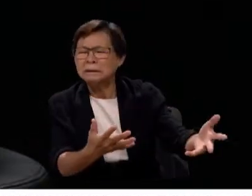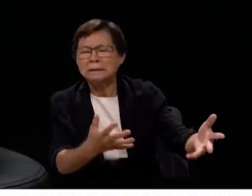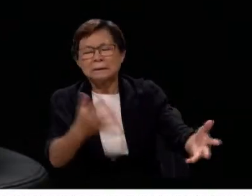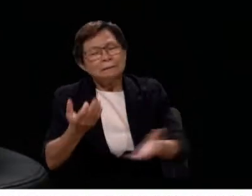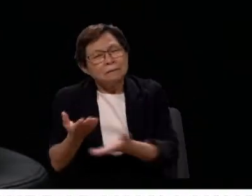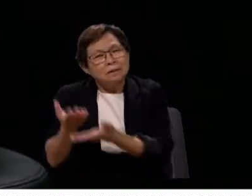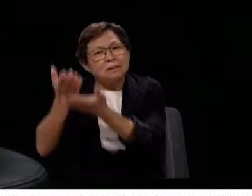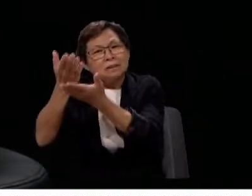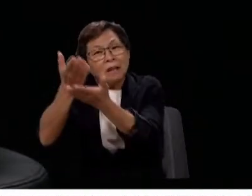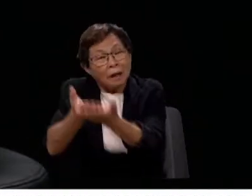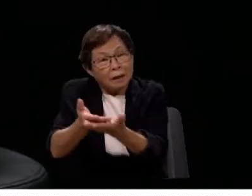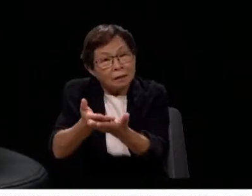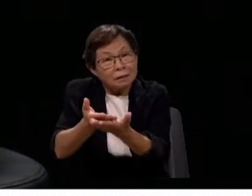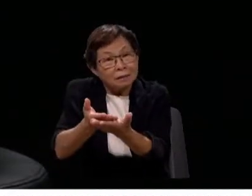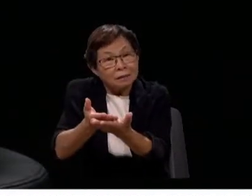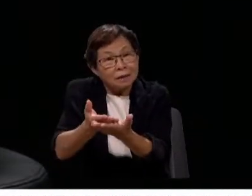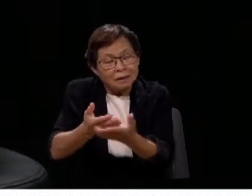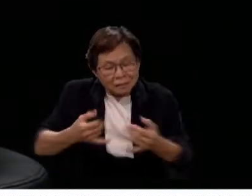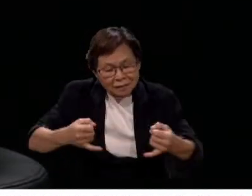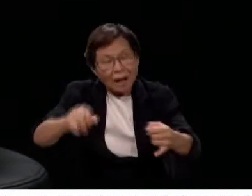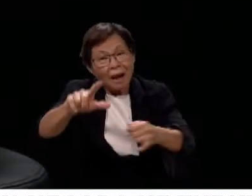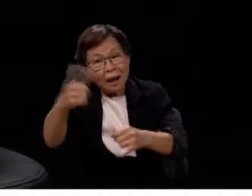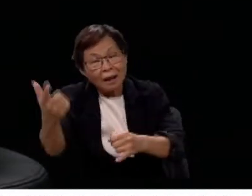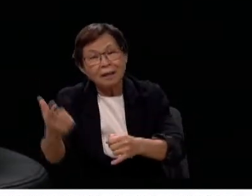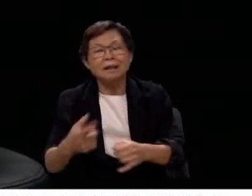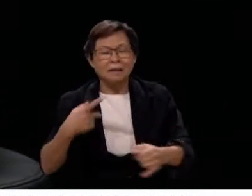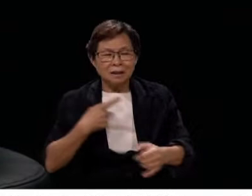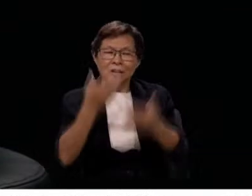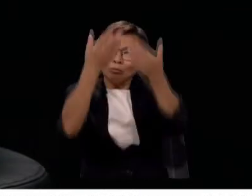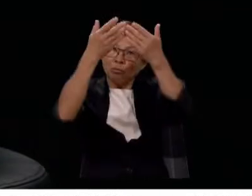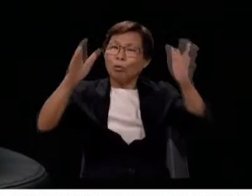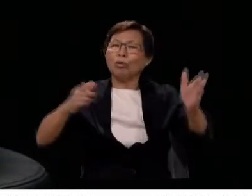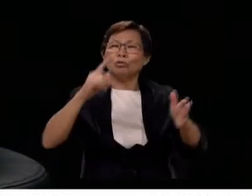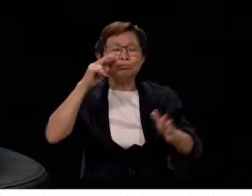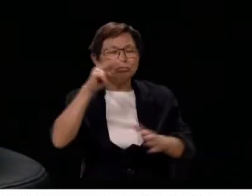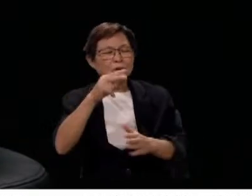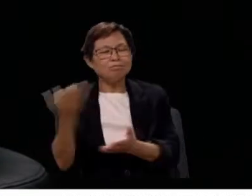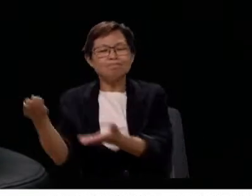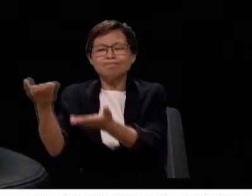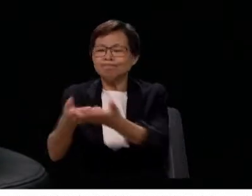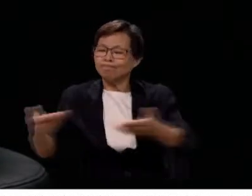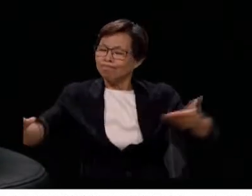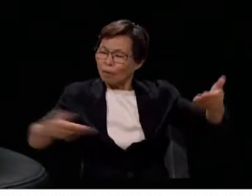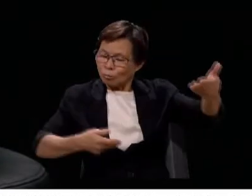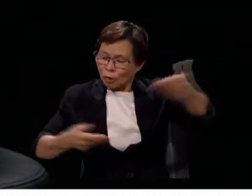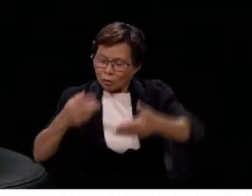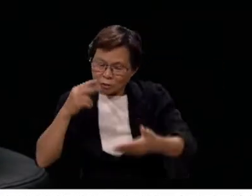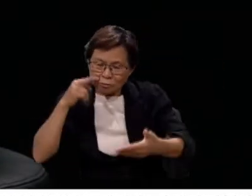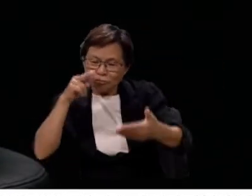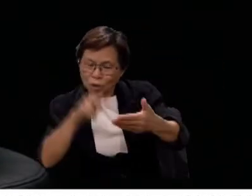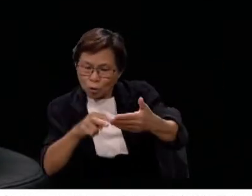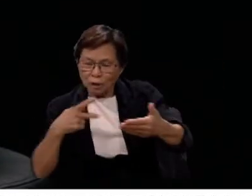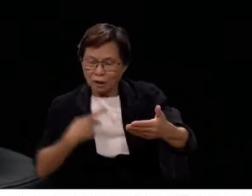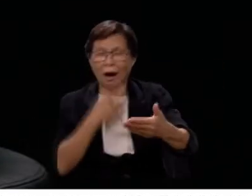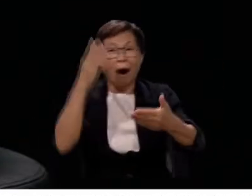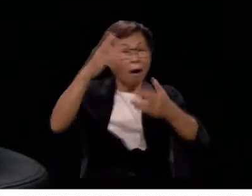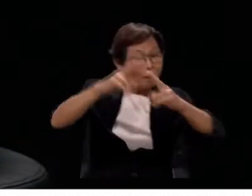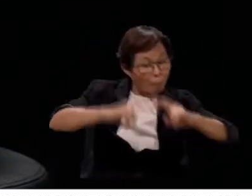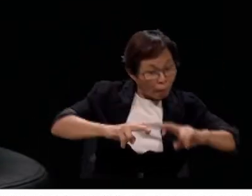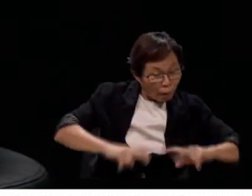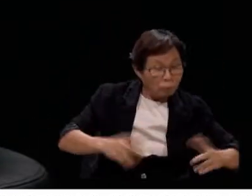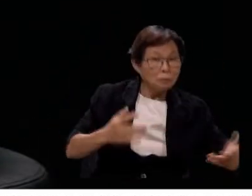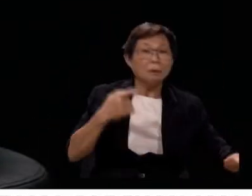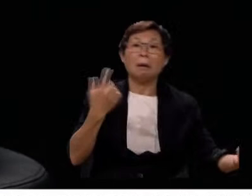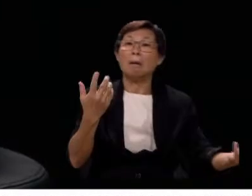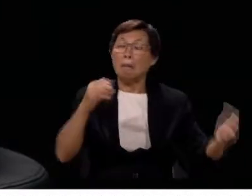mereka mencadangkan dan kita juga terbuka untuk melihat pada cadangan cadangan ini dengan cadangan ini kita akan membuat kajian the